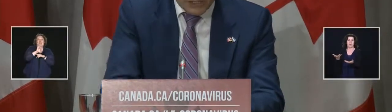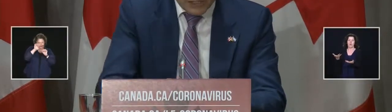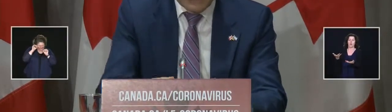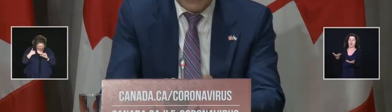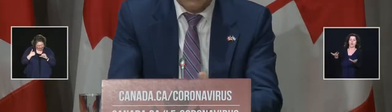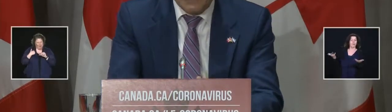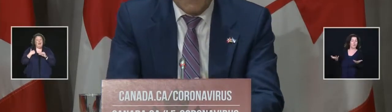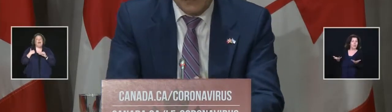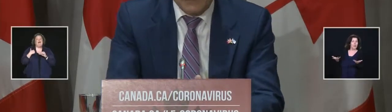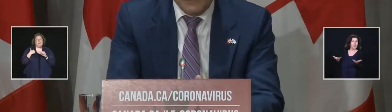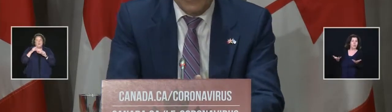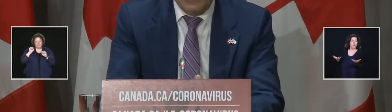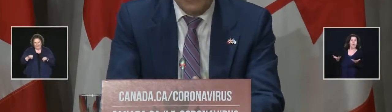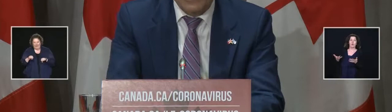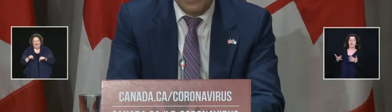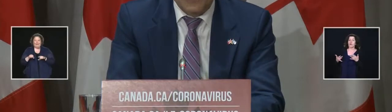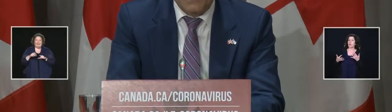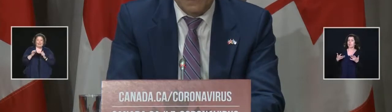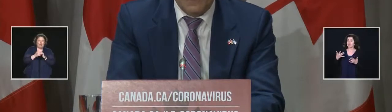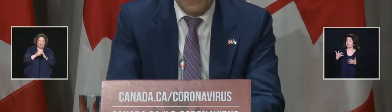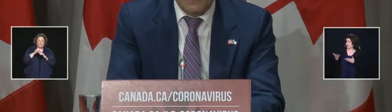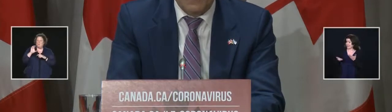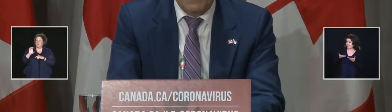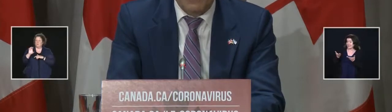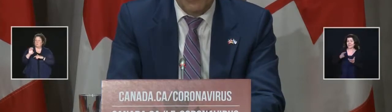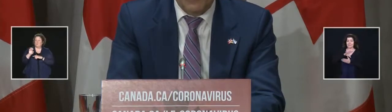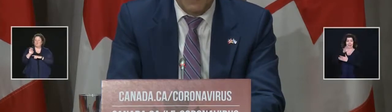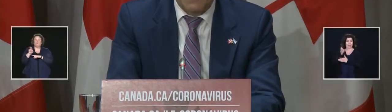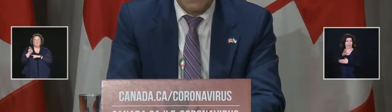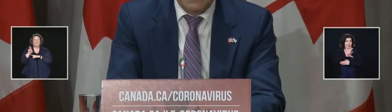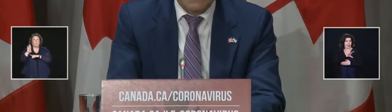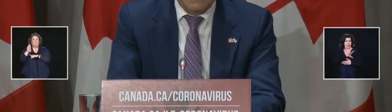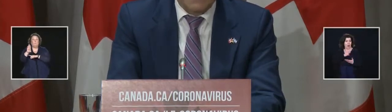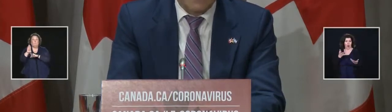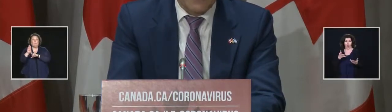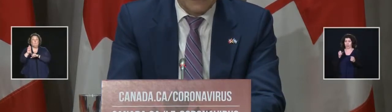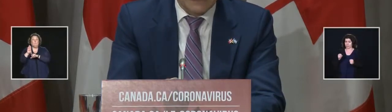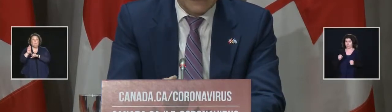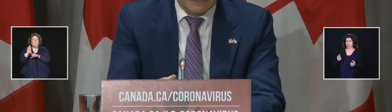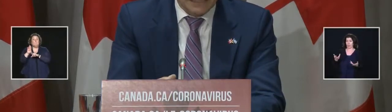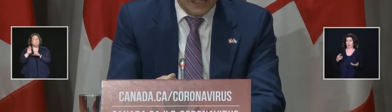que le Service Canada a dans ce contexte. Il faut veiller à rectifier la situation.